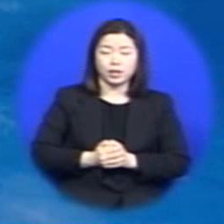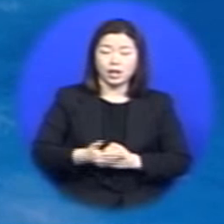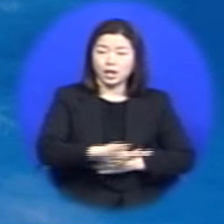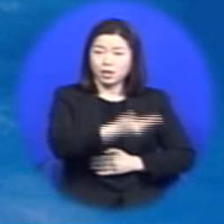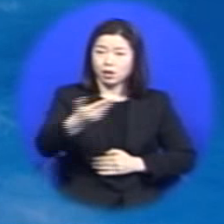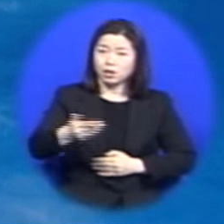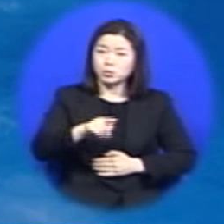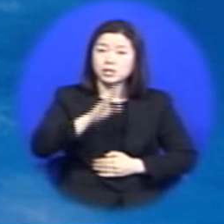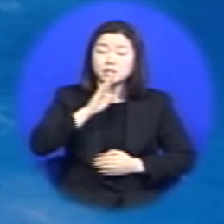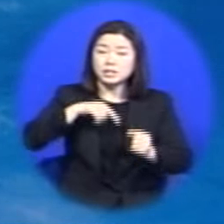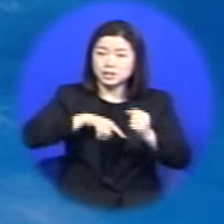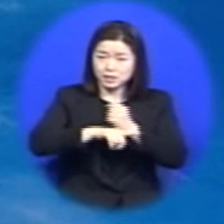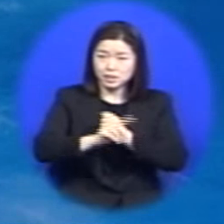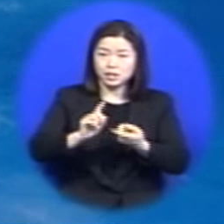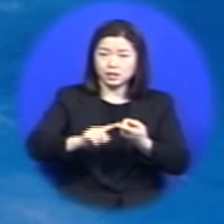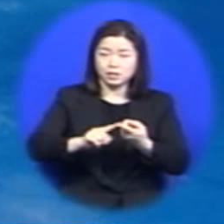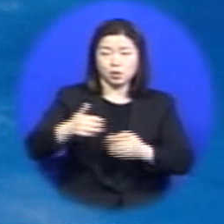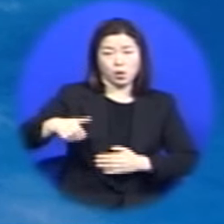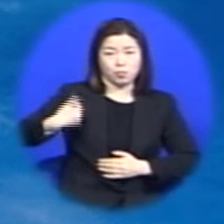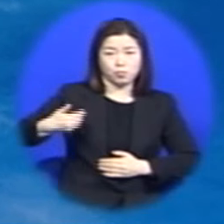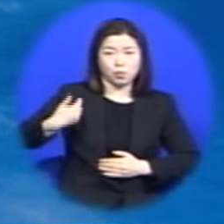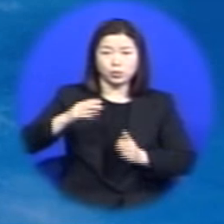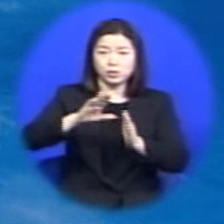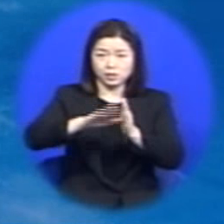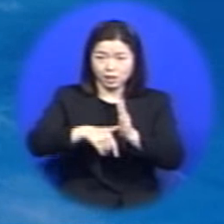여러분이 이 진리를 모르실 때는